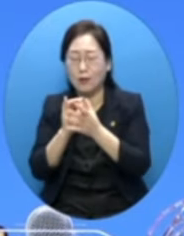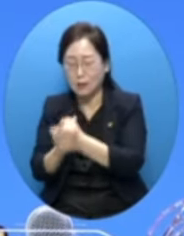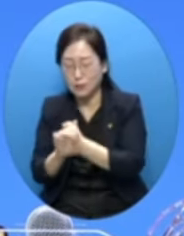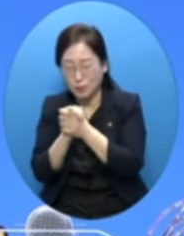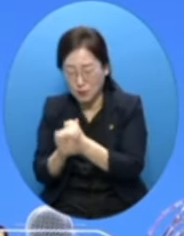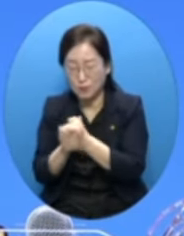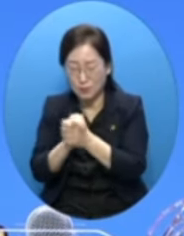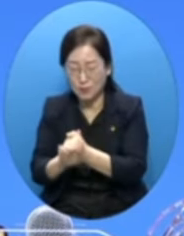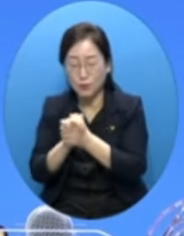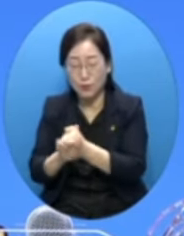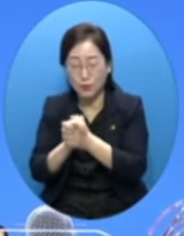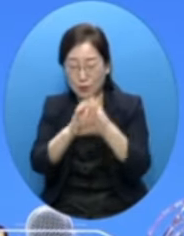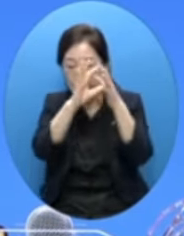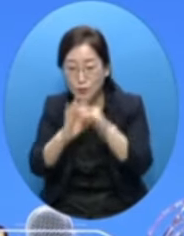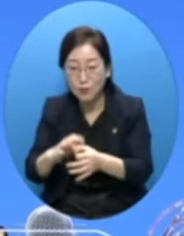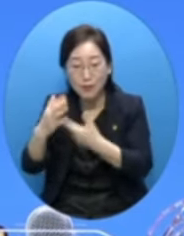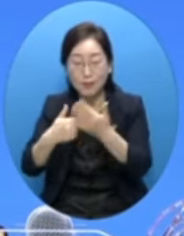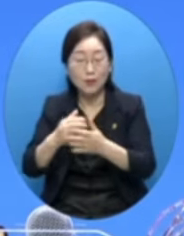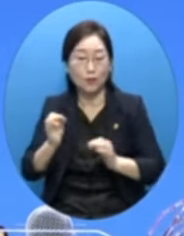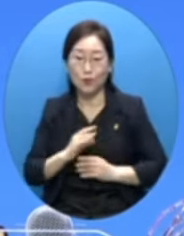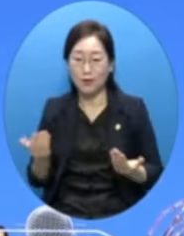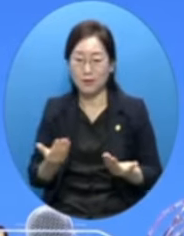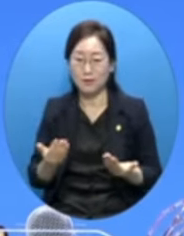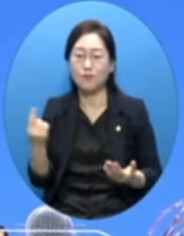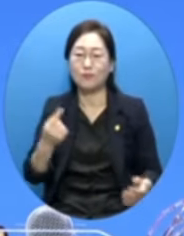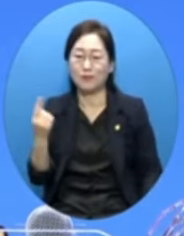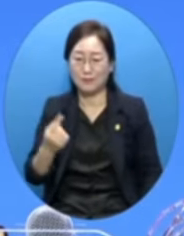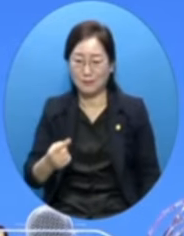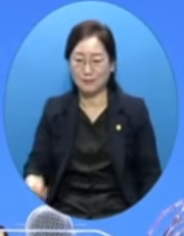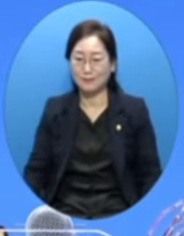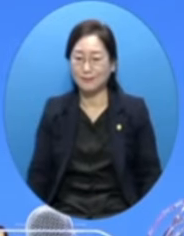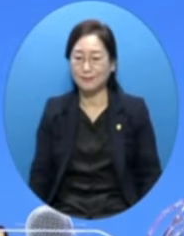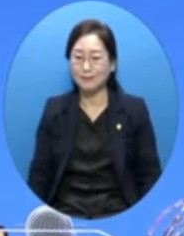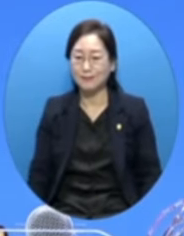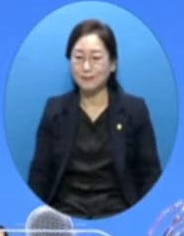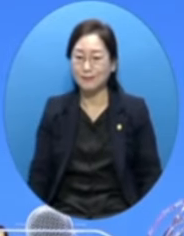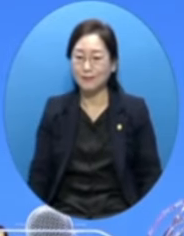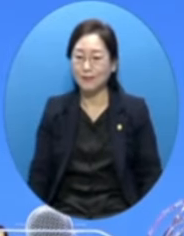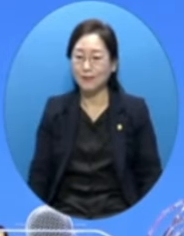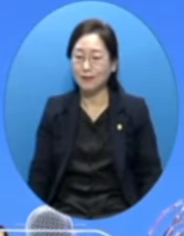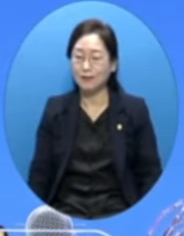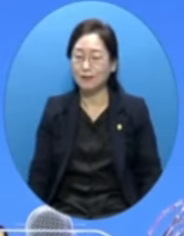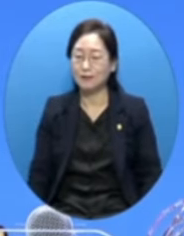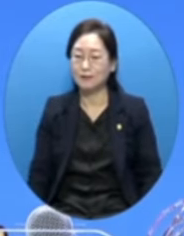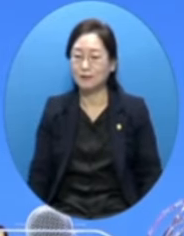기도하고 또 기도하면 하나님의 놀라운 역사가 나타나게 될 것입니다.